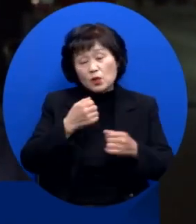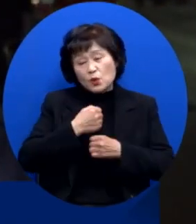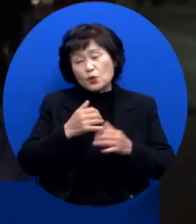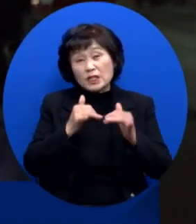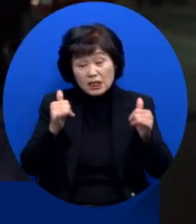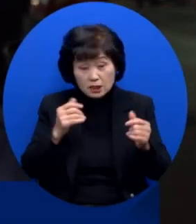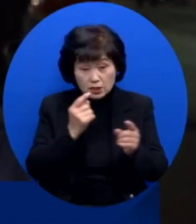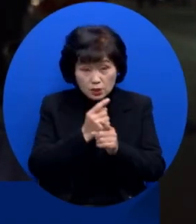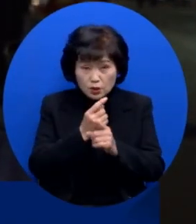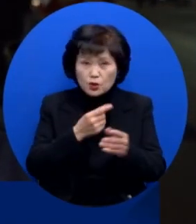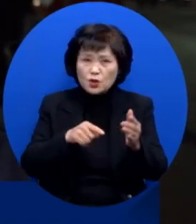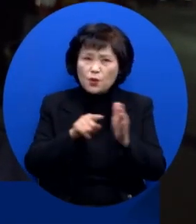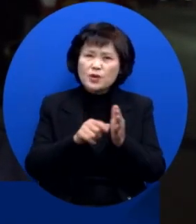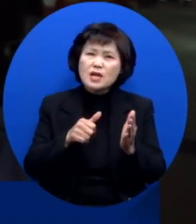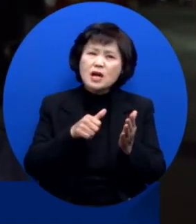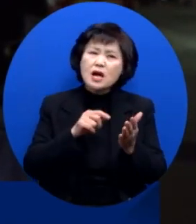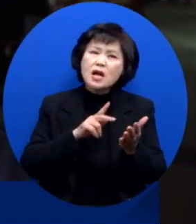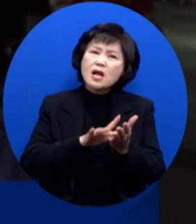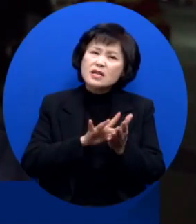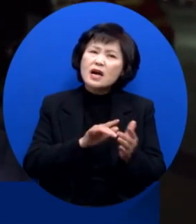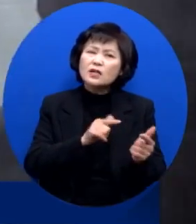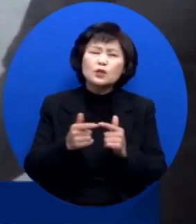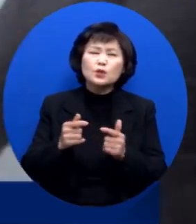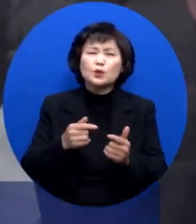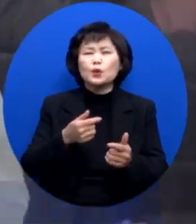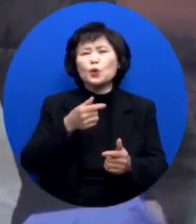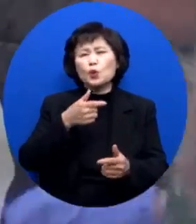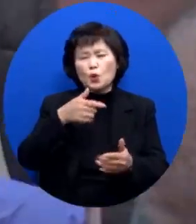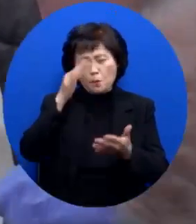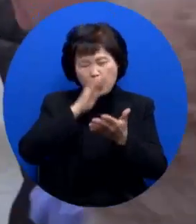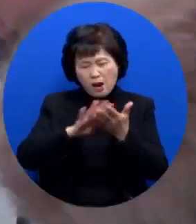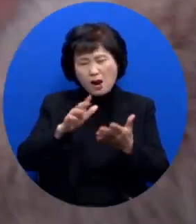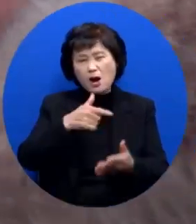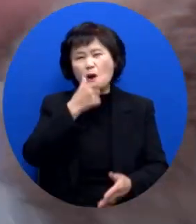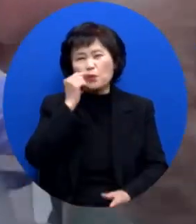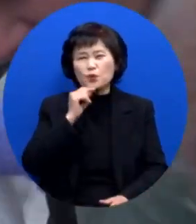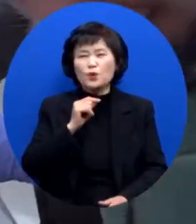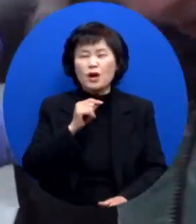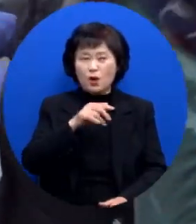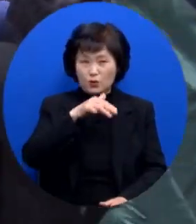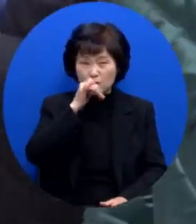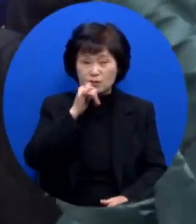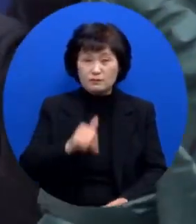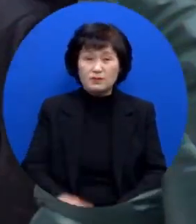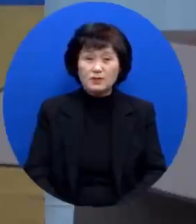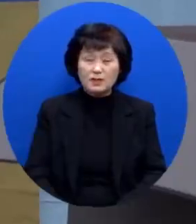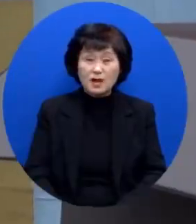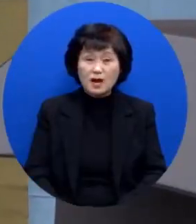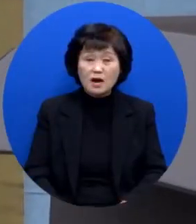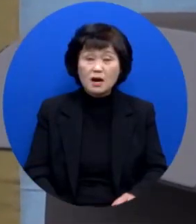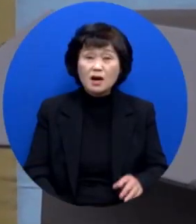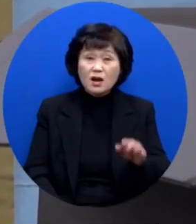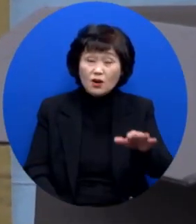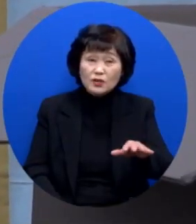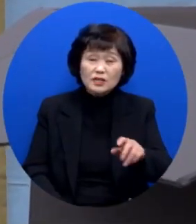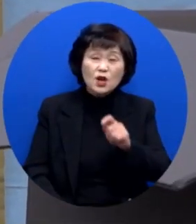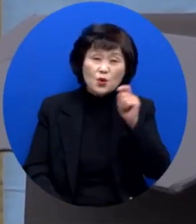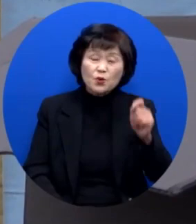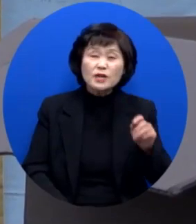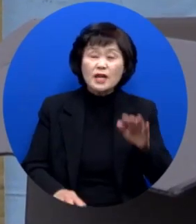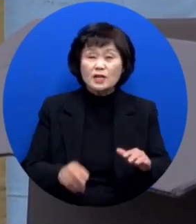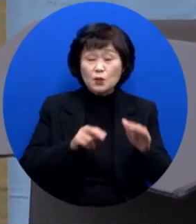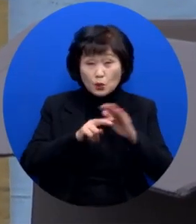군인들 치료를 위한 의약품들이 부족한 그런 상황입니다. 실사단은 앞으로 2차 구호 사역을 펼치며